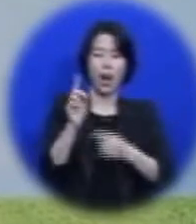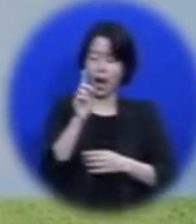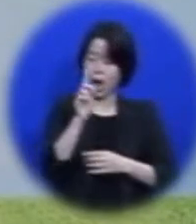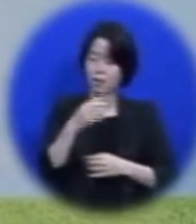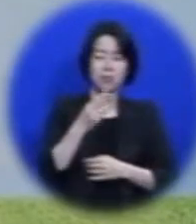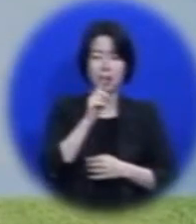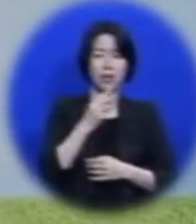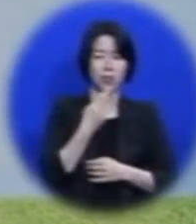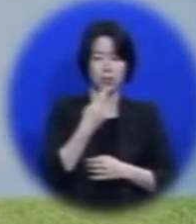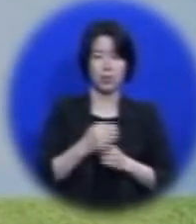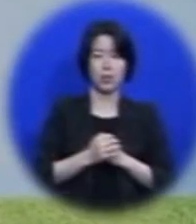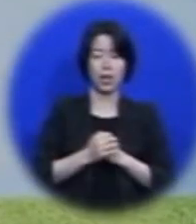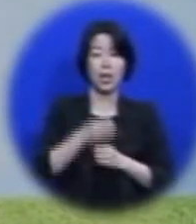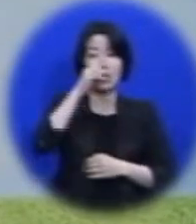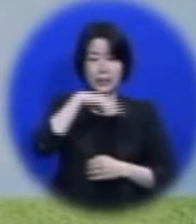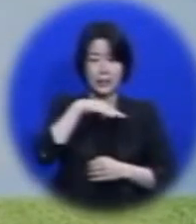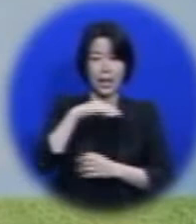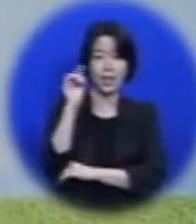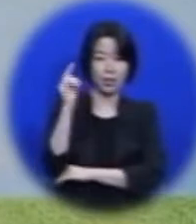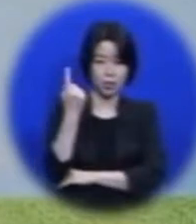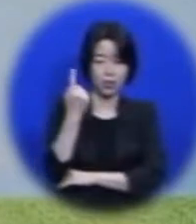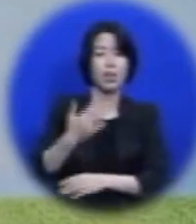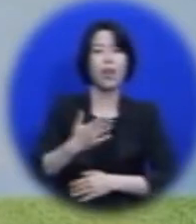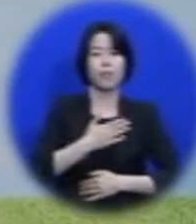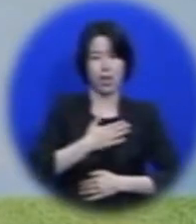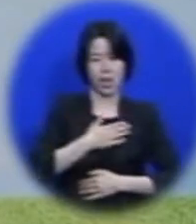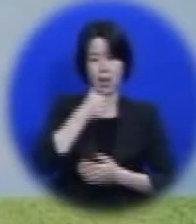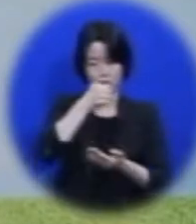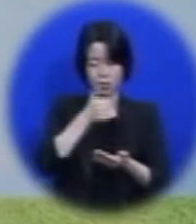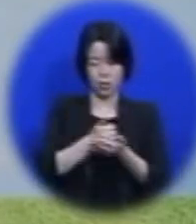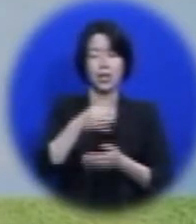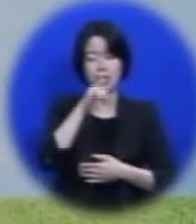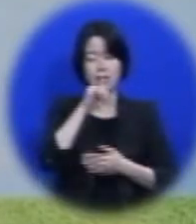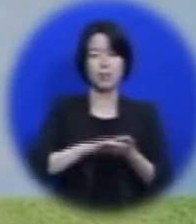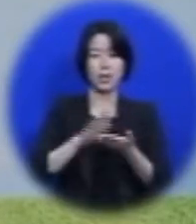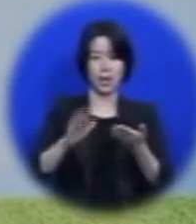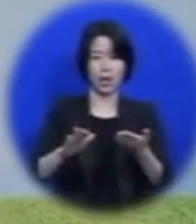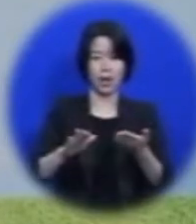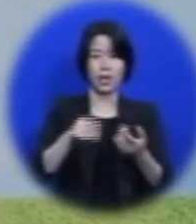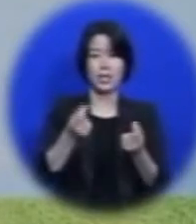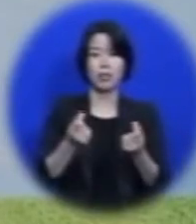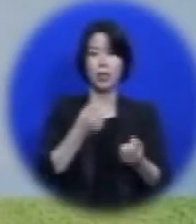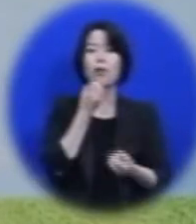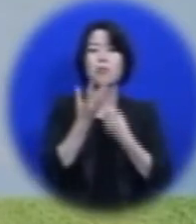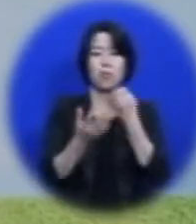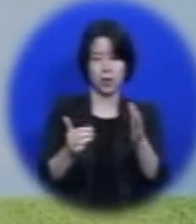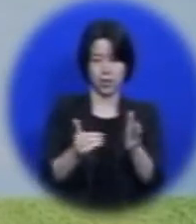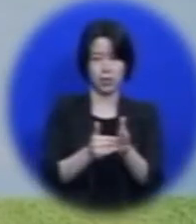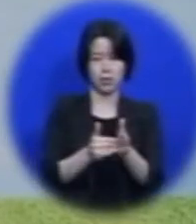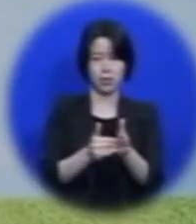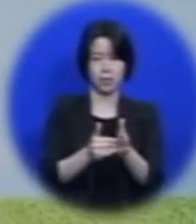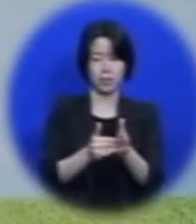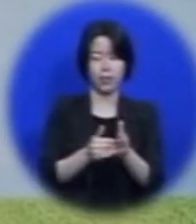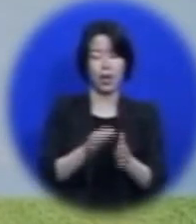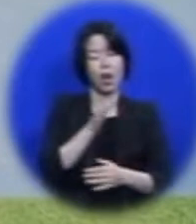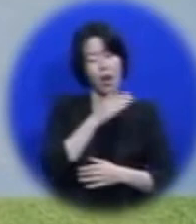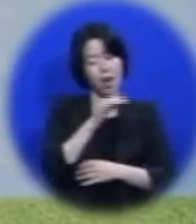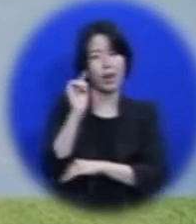말이 없습니다. 그냥 다윗은 내가 죄를 지었습니다. 그렇게 고백했습니다. 아,